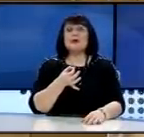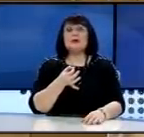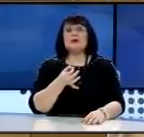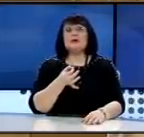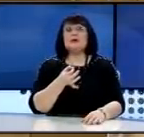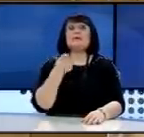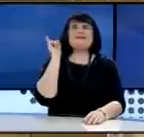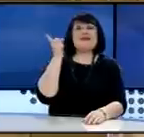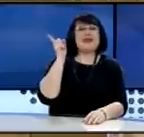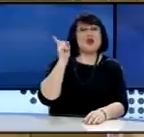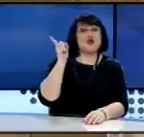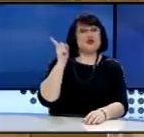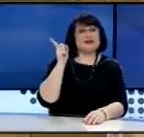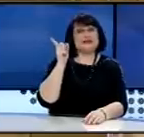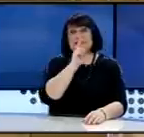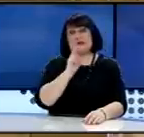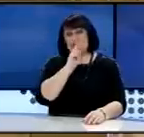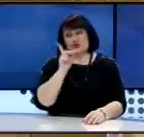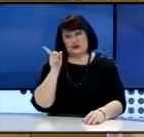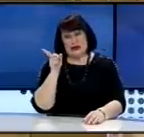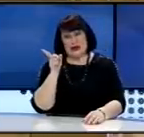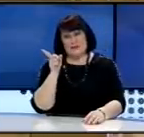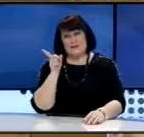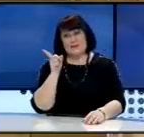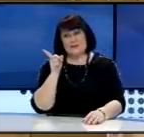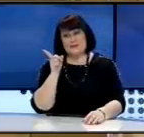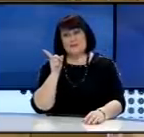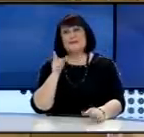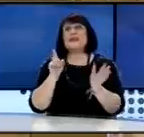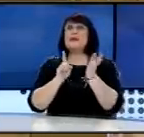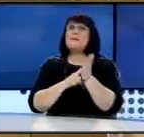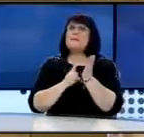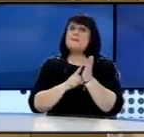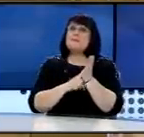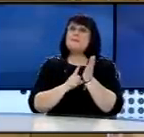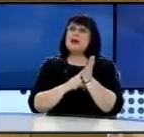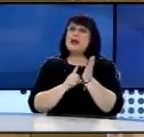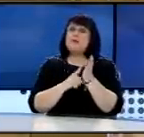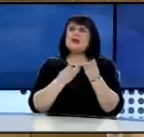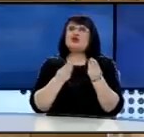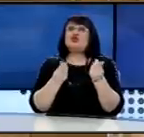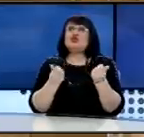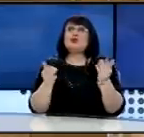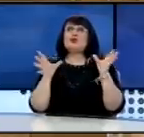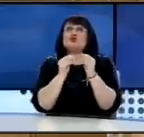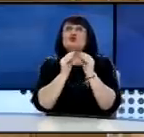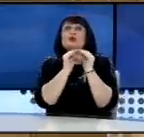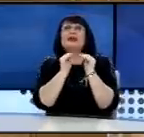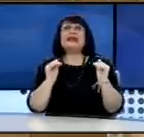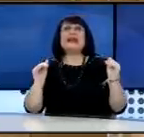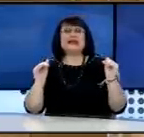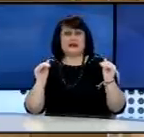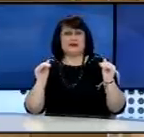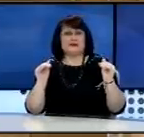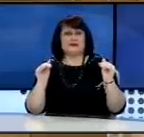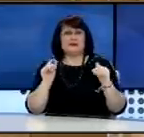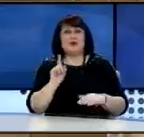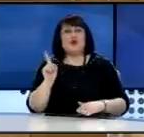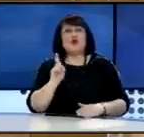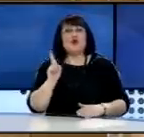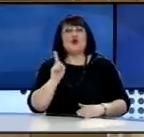ότι οι κυρώσεις και οι όποιες κυρώσεις πρέπει να είναι ένα εργαλείο για την ειρήνη, όχι